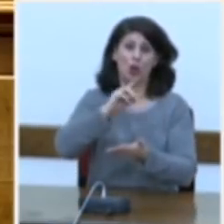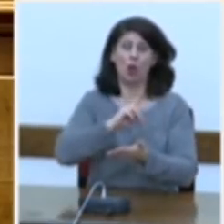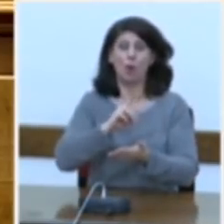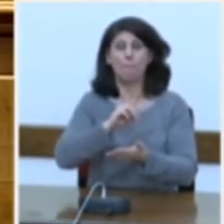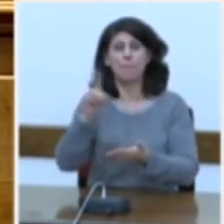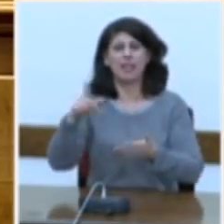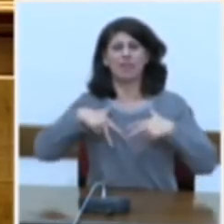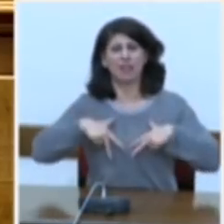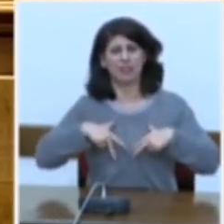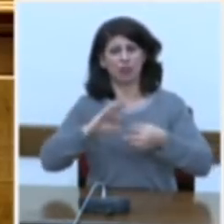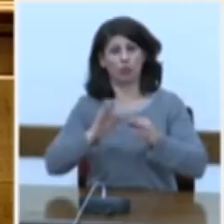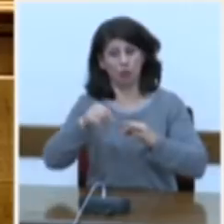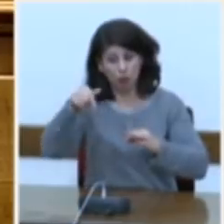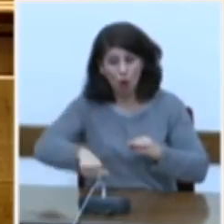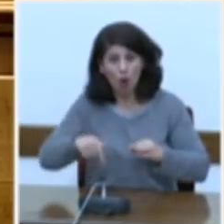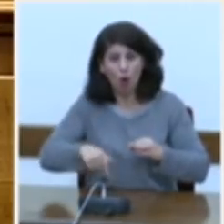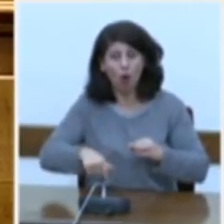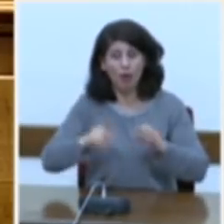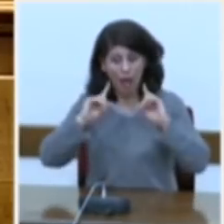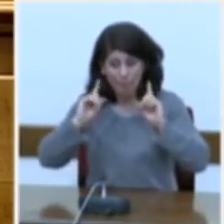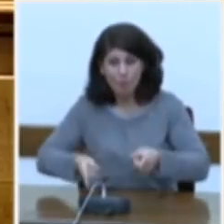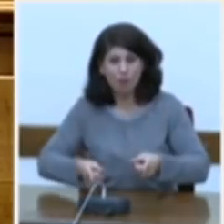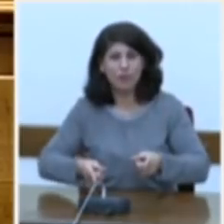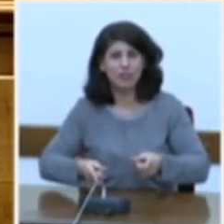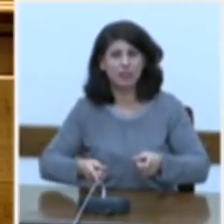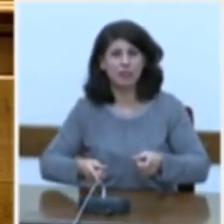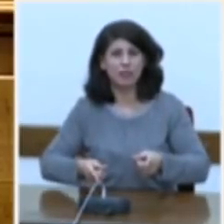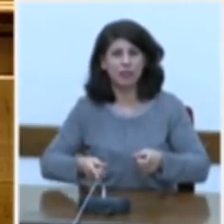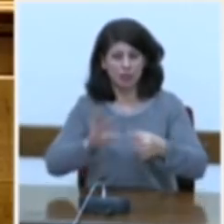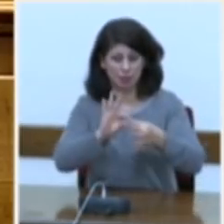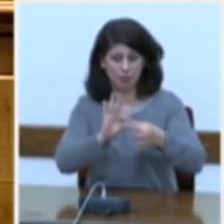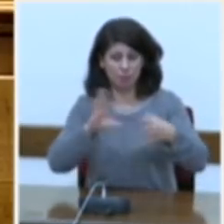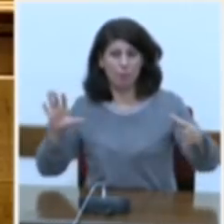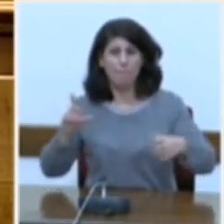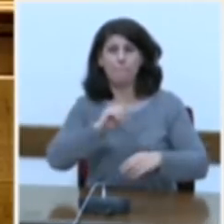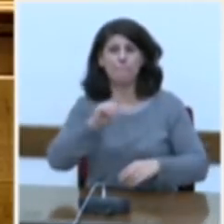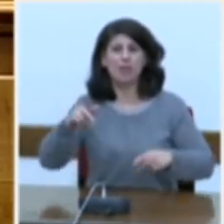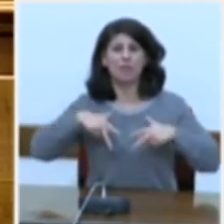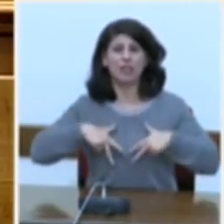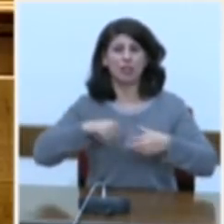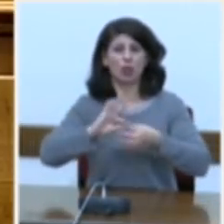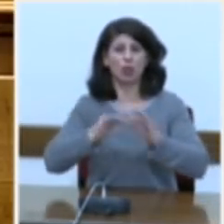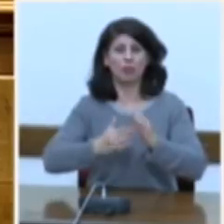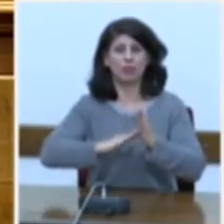τώρα, κύριοι της κυβέρνησης, πάρτε απόφαση για απεμπλοκή των ΜΚΟ από τις